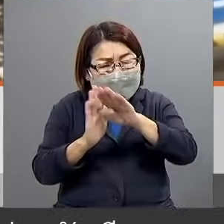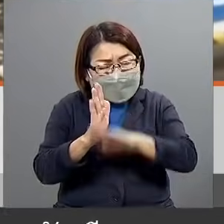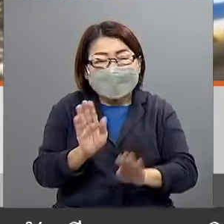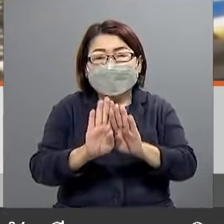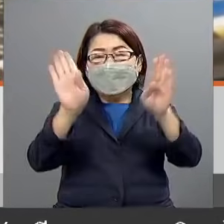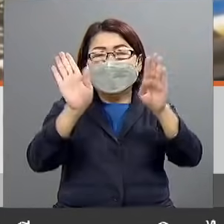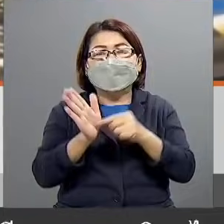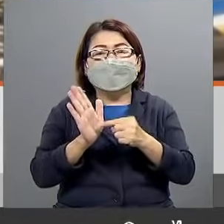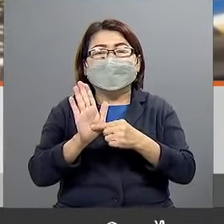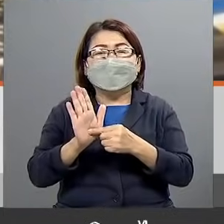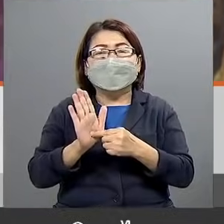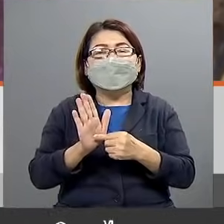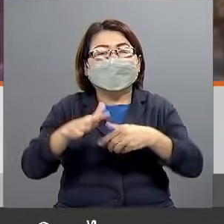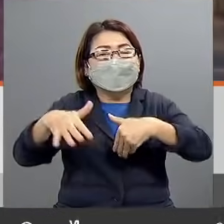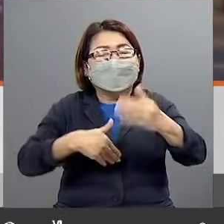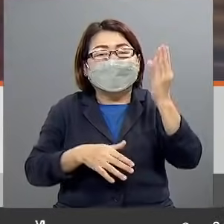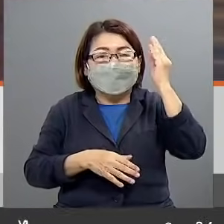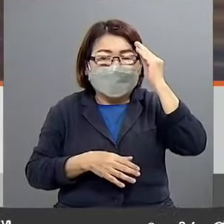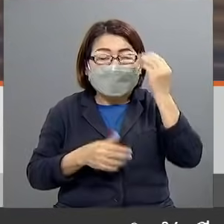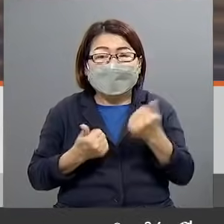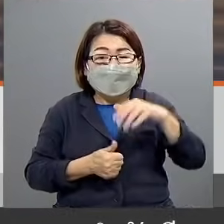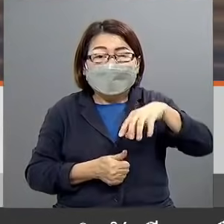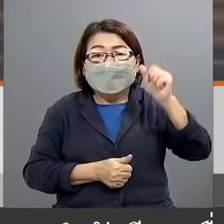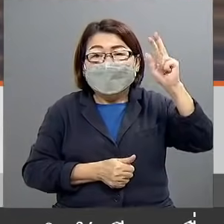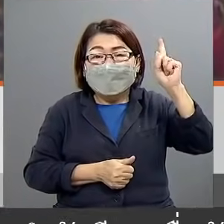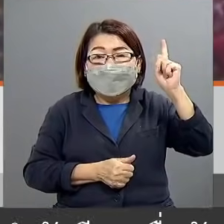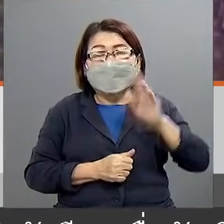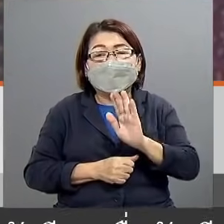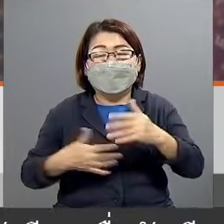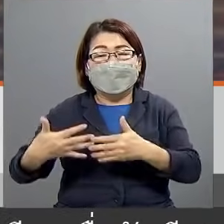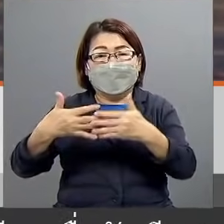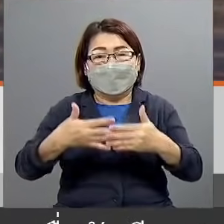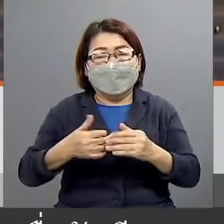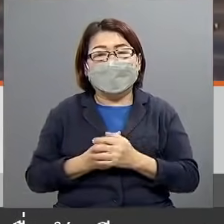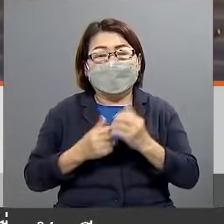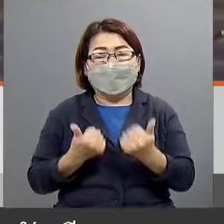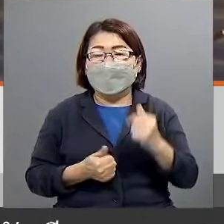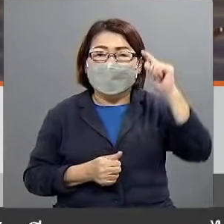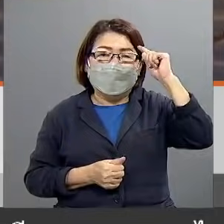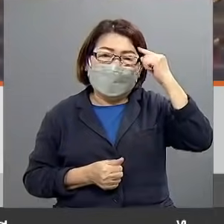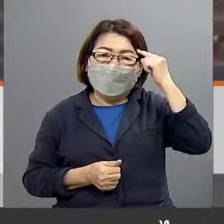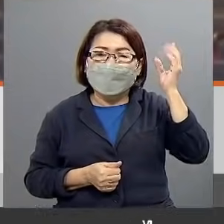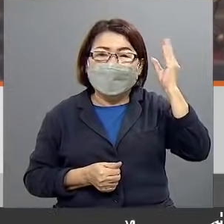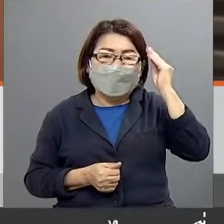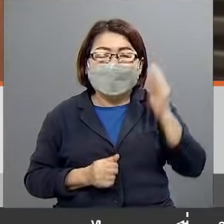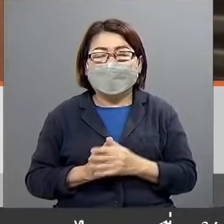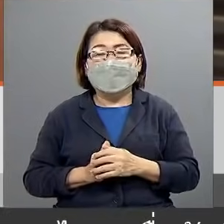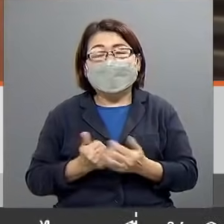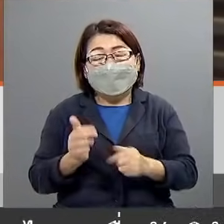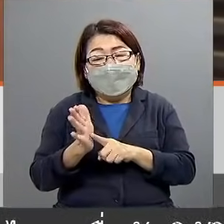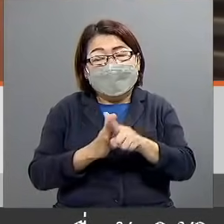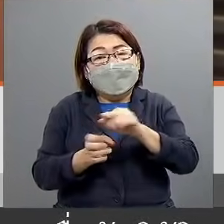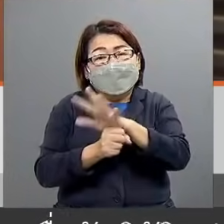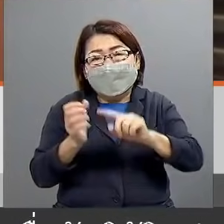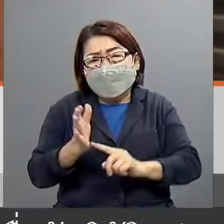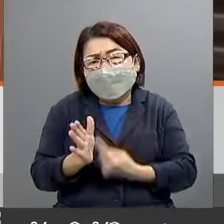ำนักผู้อำนวยการข่าวกรองแห่งชาติสหรัฐอเมริการะบุว่าขณะนี้ยังไม่ทราบแน่ชัดว่าโควิด -19 แพร่ระบาดครั้งแรกที่ไหนเมื่